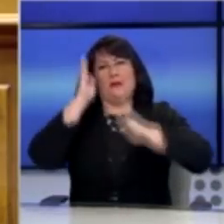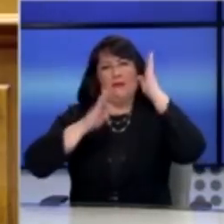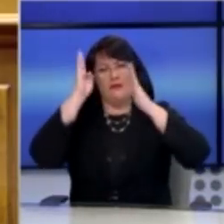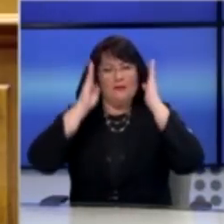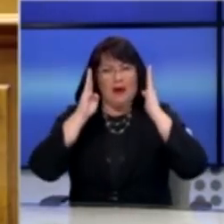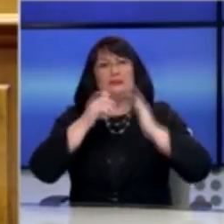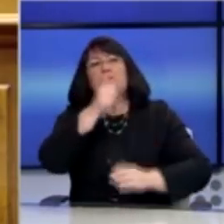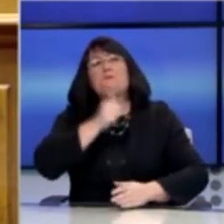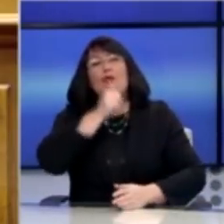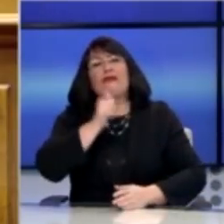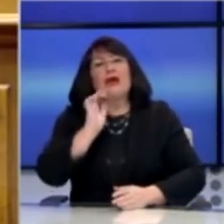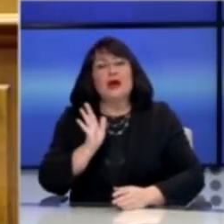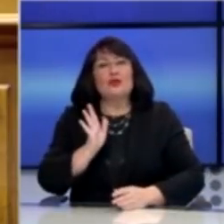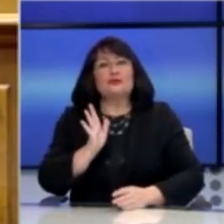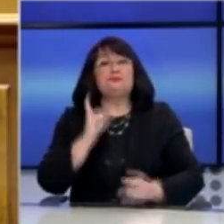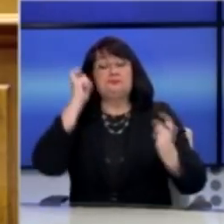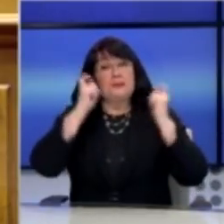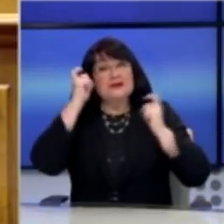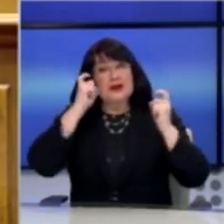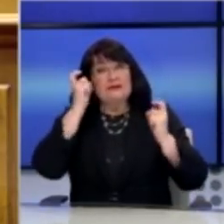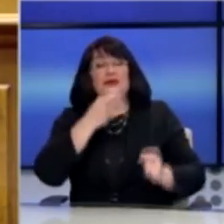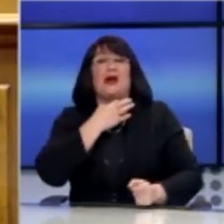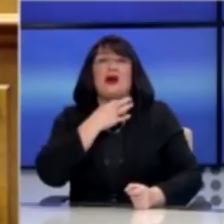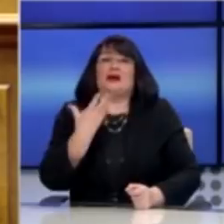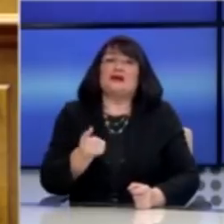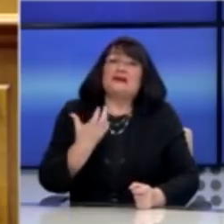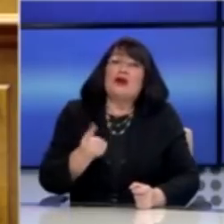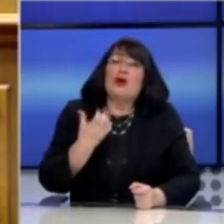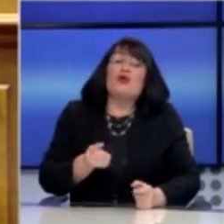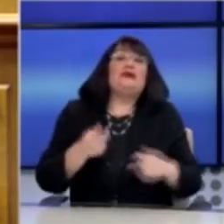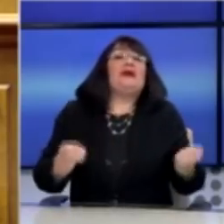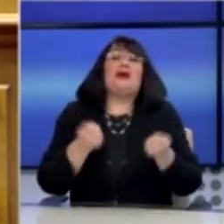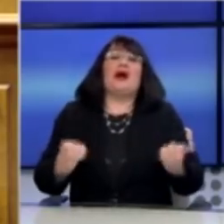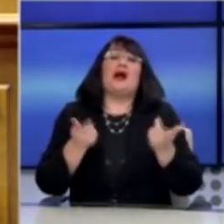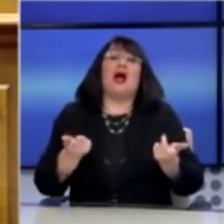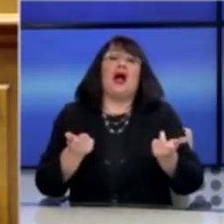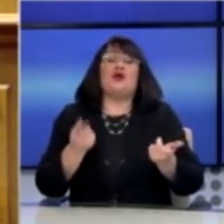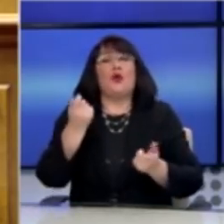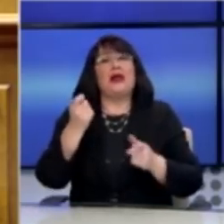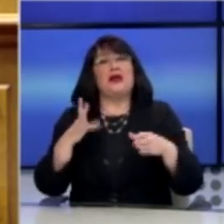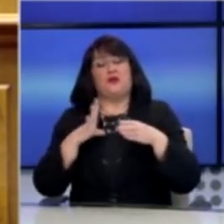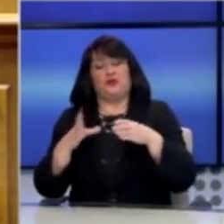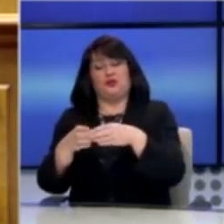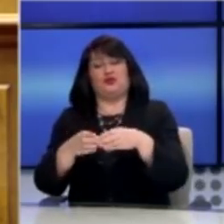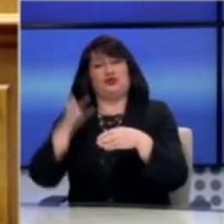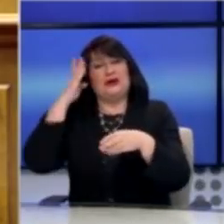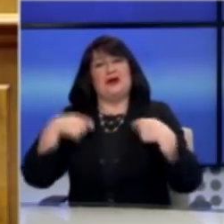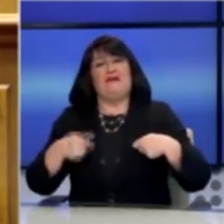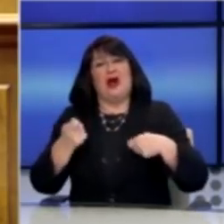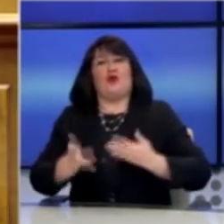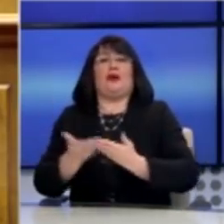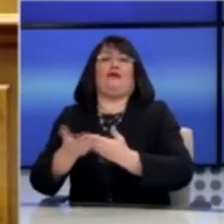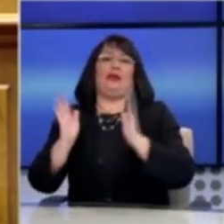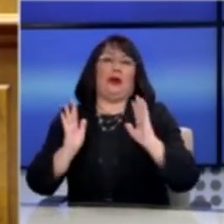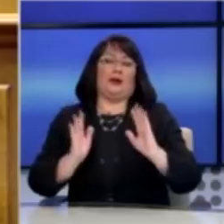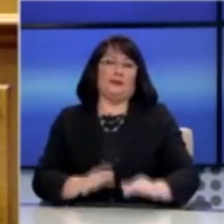να υπολογίζουν ποια ανάγκη θα θυσιάσουν για να θωρακίζουν τα κέρδη των λίγων του μεγάλου κεφαλαίου.